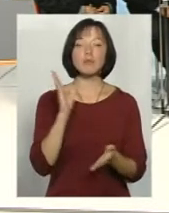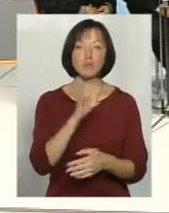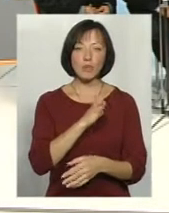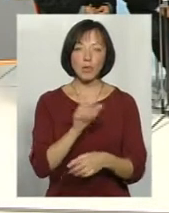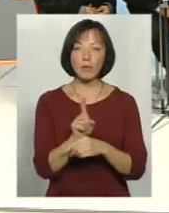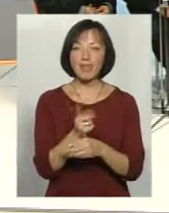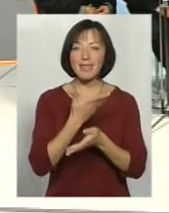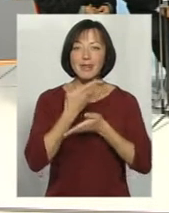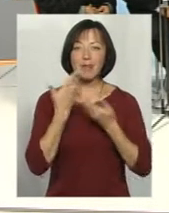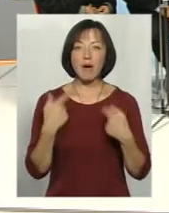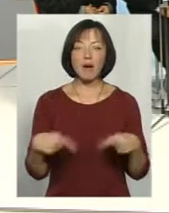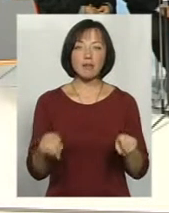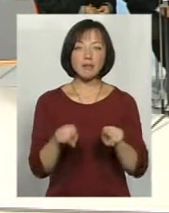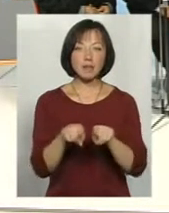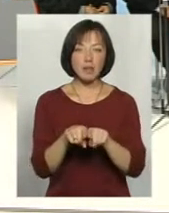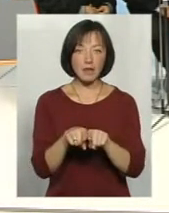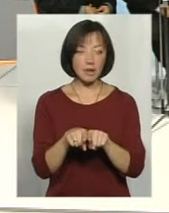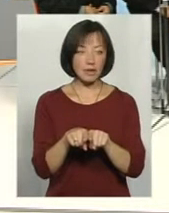нема таких, як кажуть,